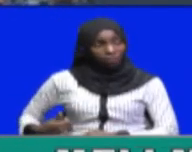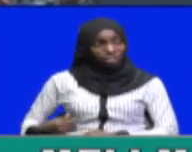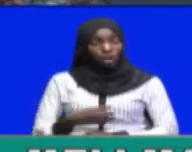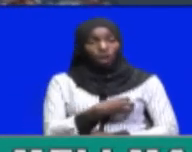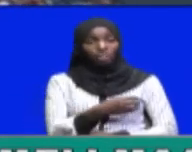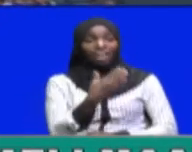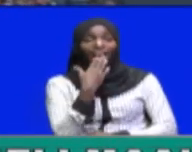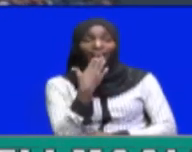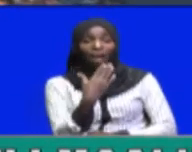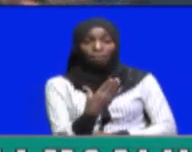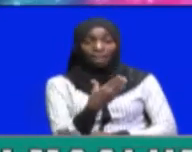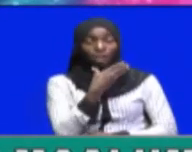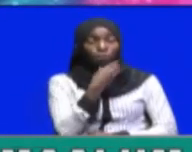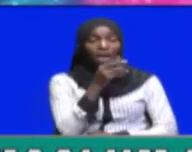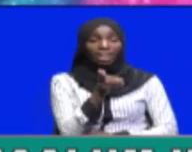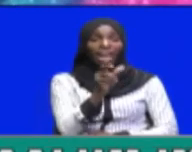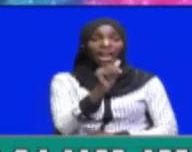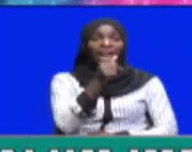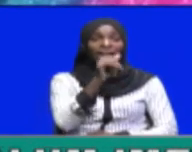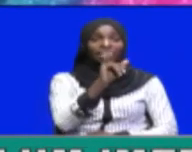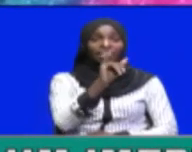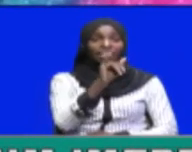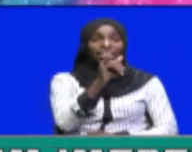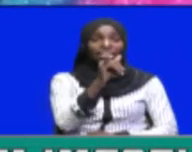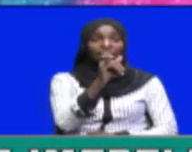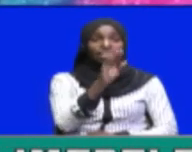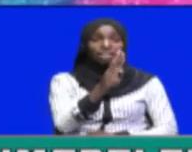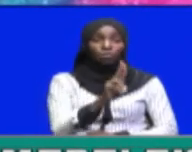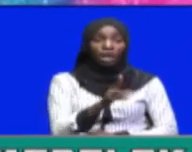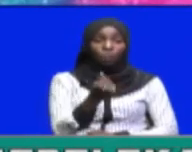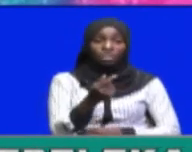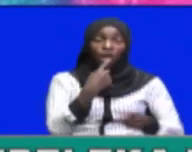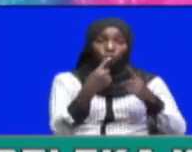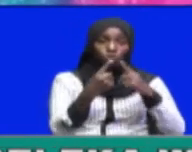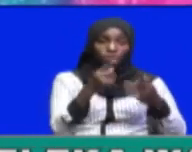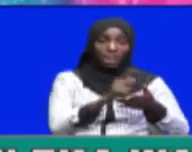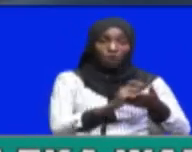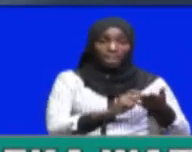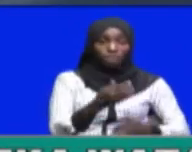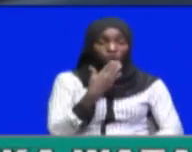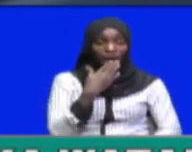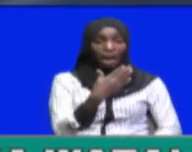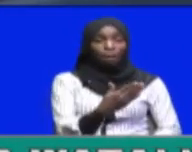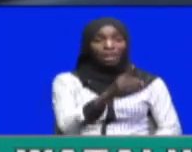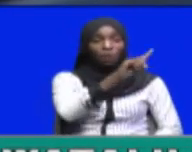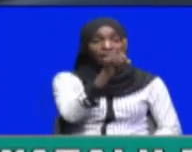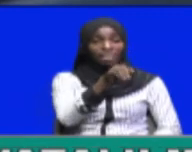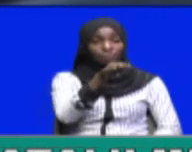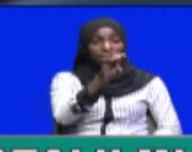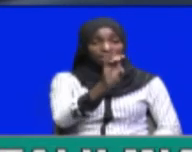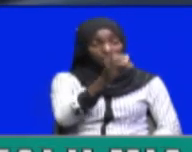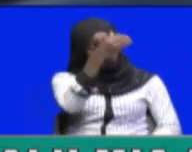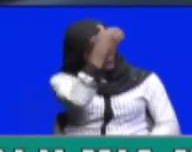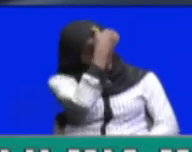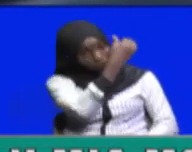Kale, Hatibu Juma Mjaja, wakati alipokuwa akizungumza na waandishi wa habari wanaoiandikia ZBC juu ya kufanya